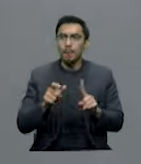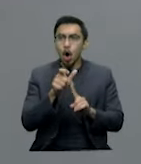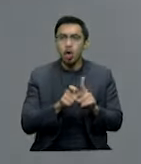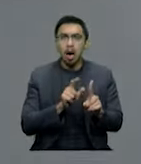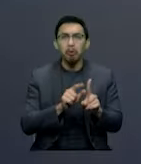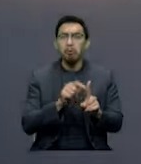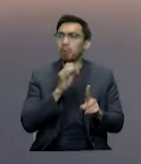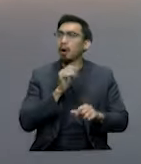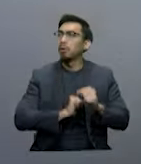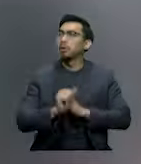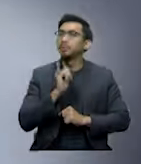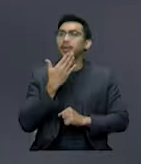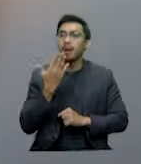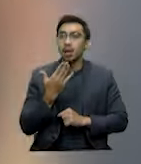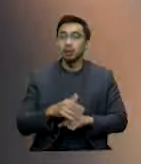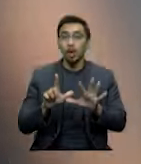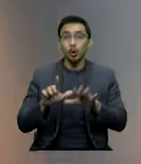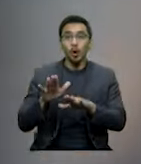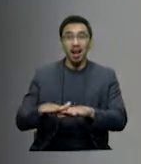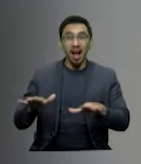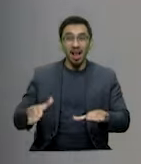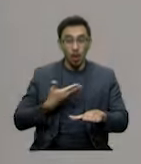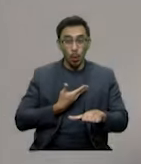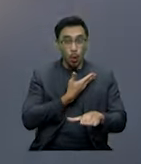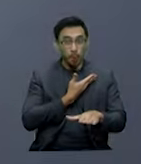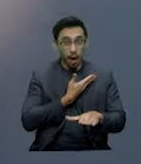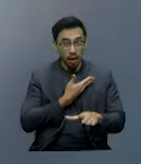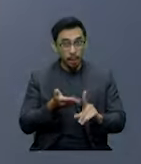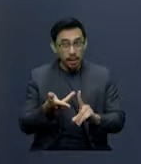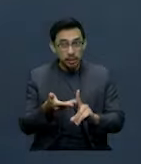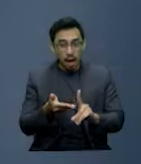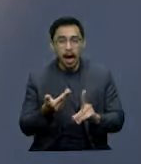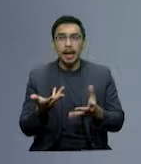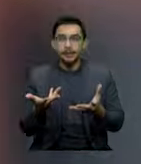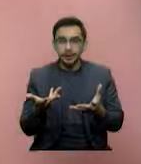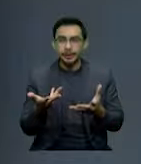7 anak diduga dilecehkan lansia ini dengan iming-iming diberikan koin untuk bermain capit boneka.